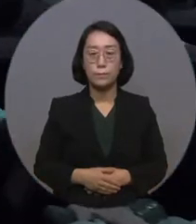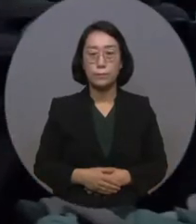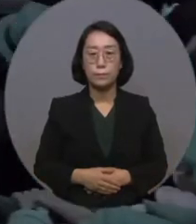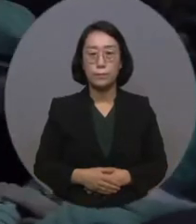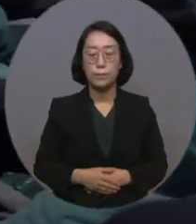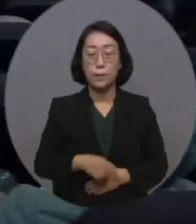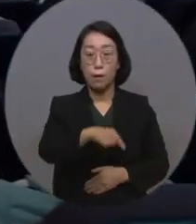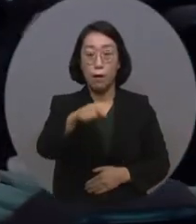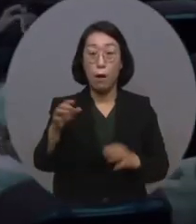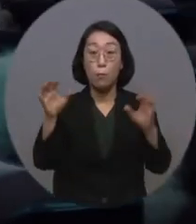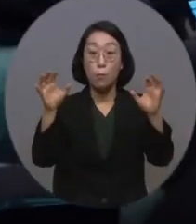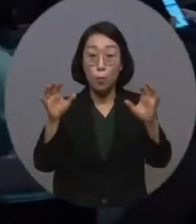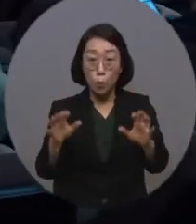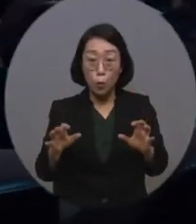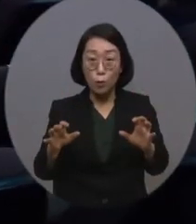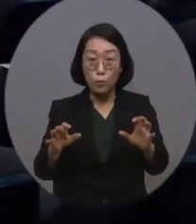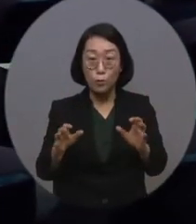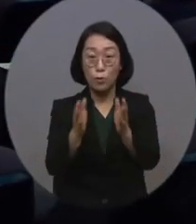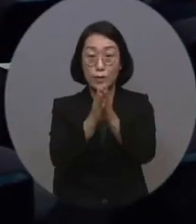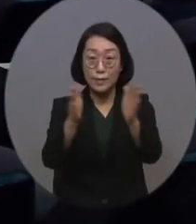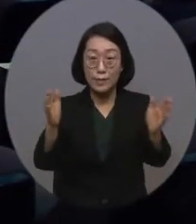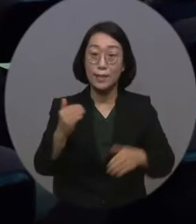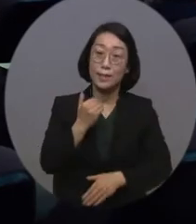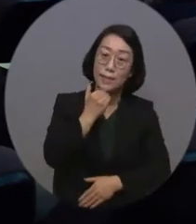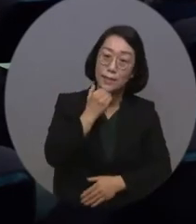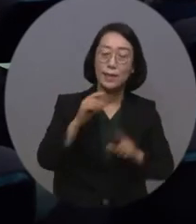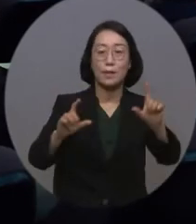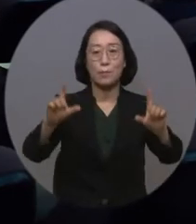강당에서 사람들이 행사가 시작되길 기다리고 있습니다.